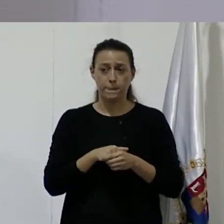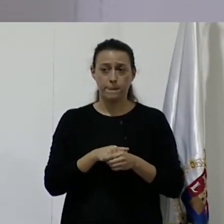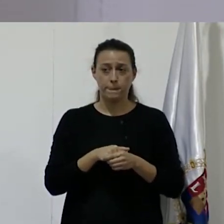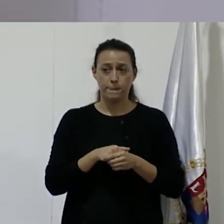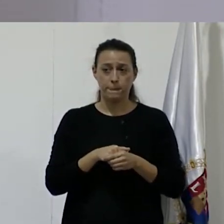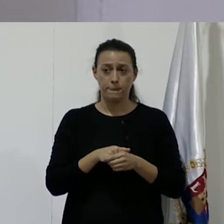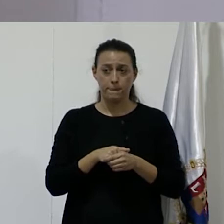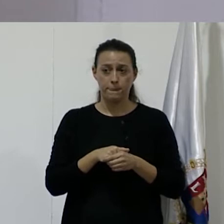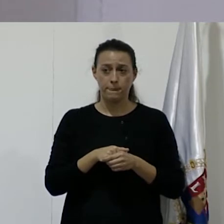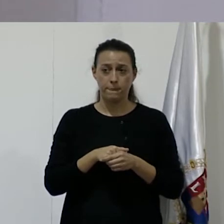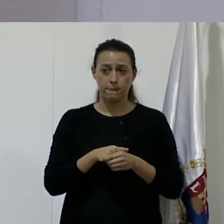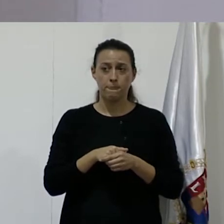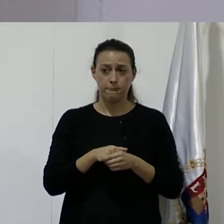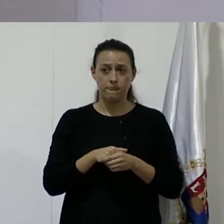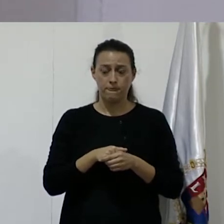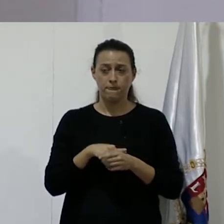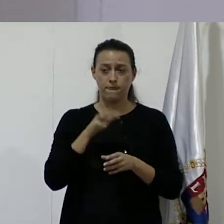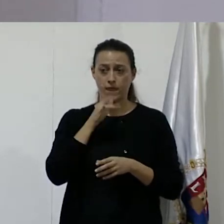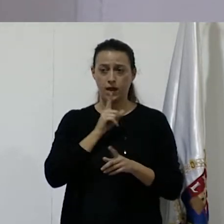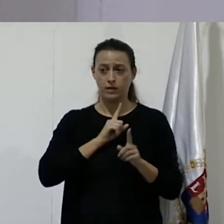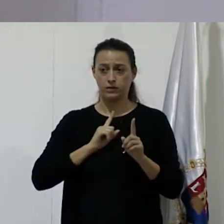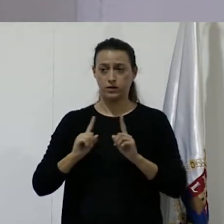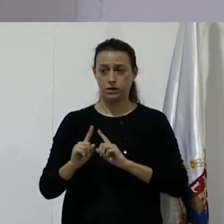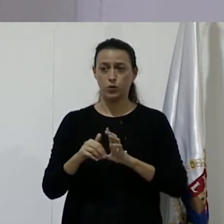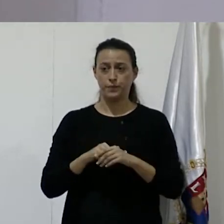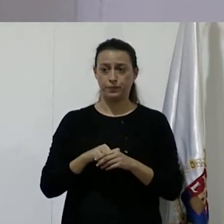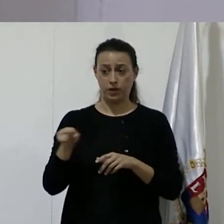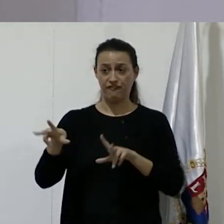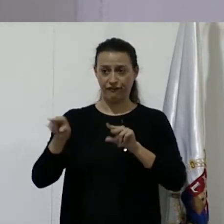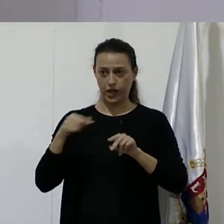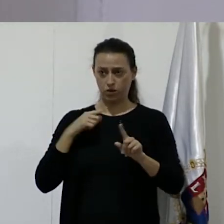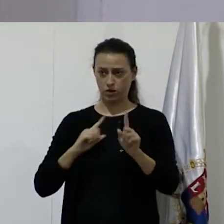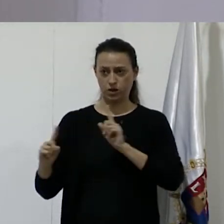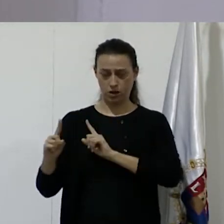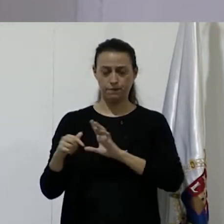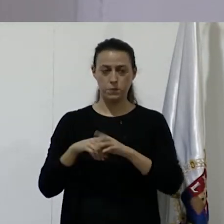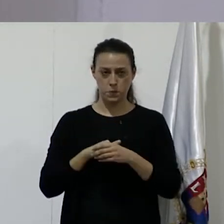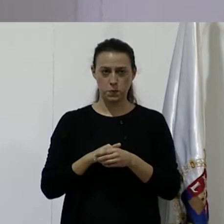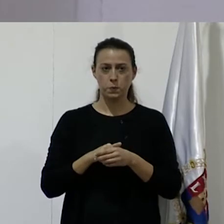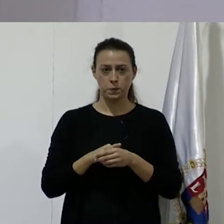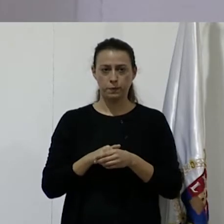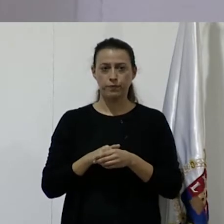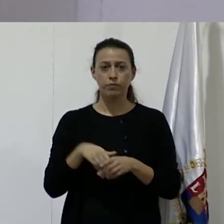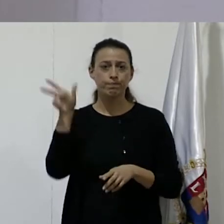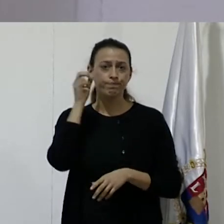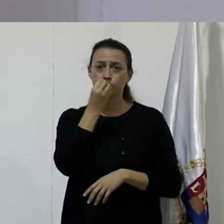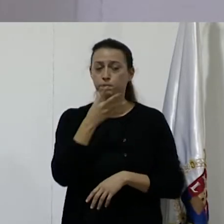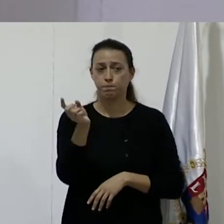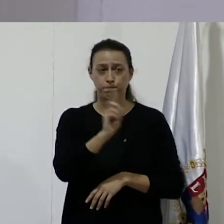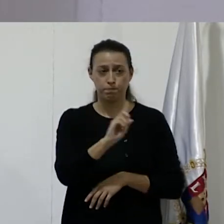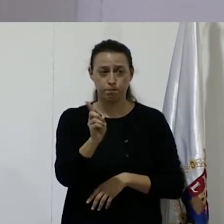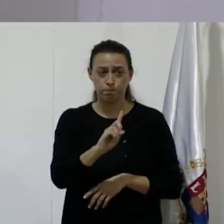situacions per a facilitar l'enteniment de les coses i recordar-les millor. La imagen, siga quina siga,